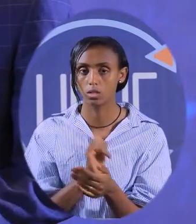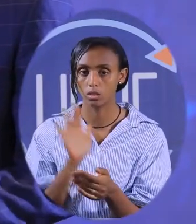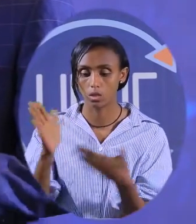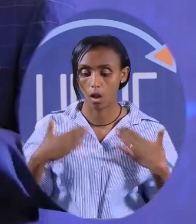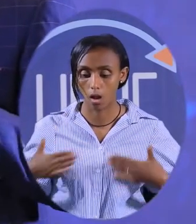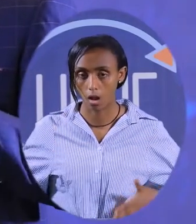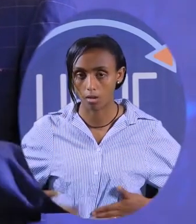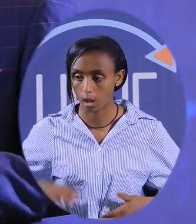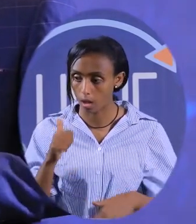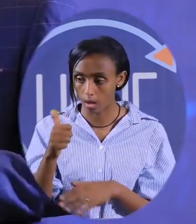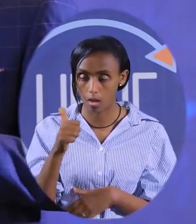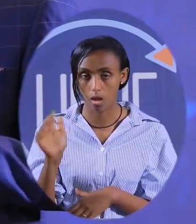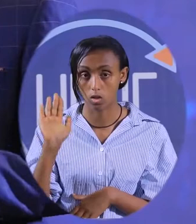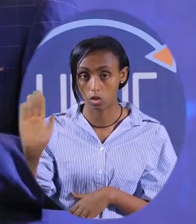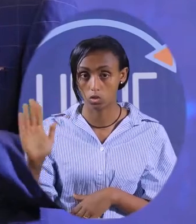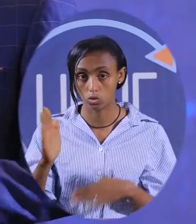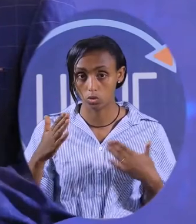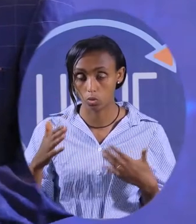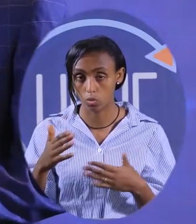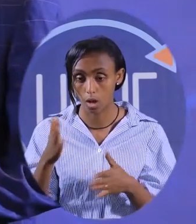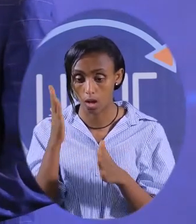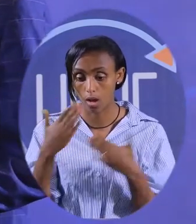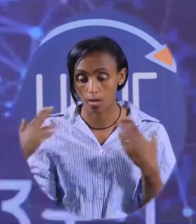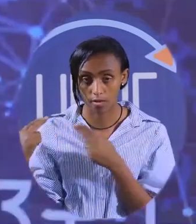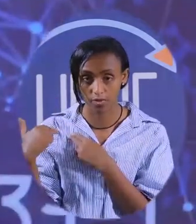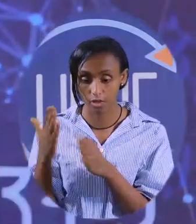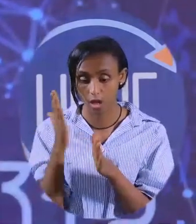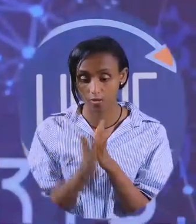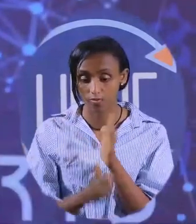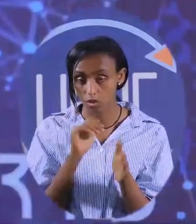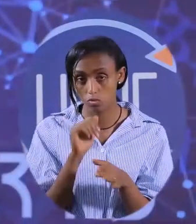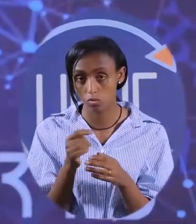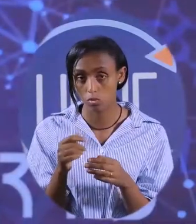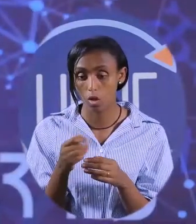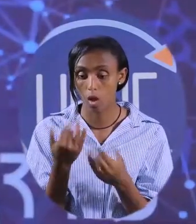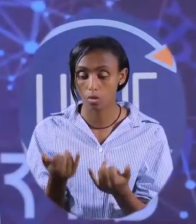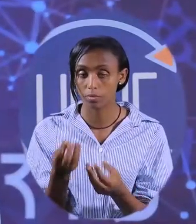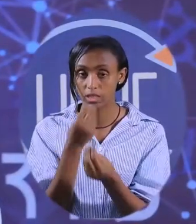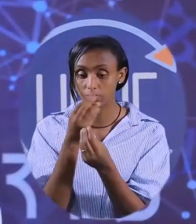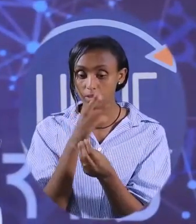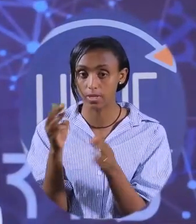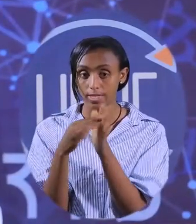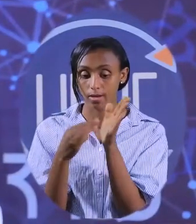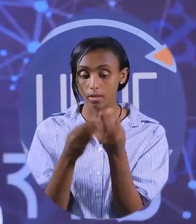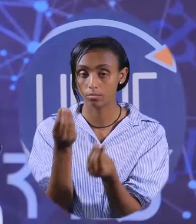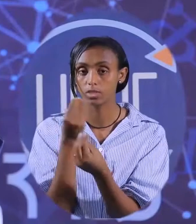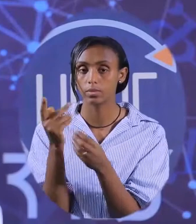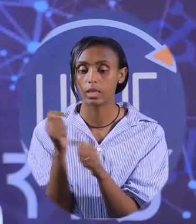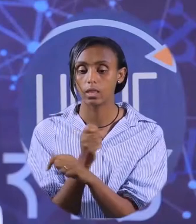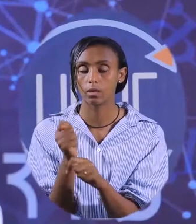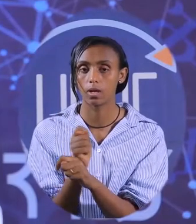አካላት የየራሳቸውን ድርሻ ካልተወጡ በስተቀር አሁንም የምግብና ሥርዓተ ምግብ